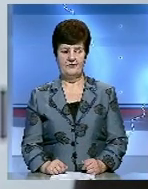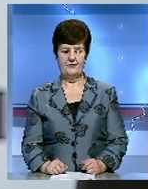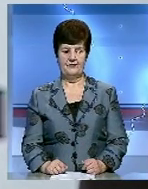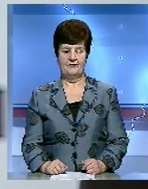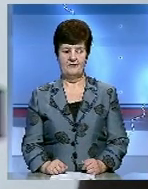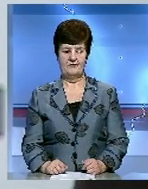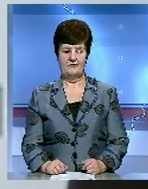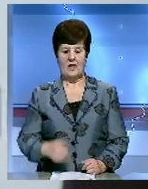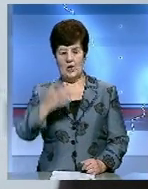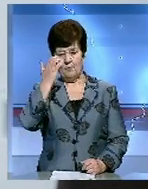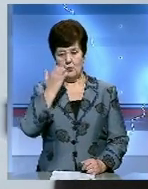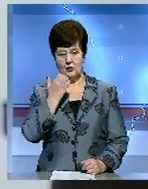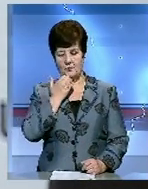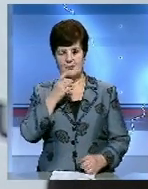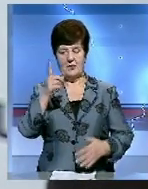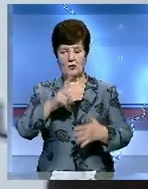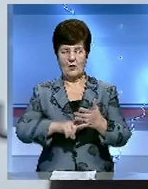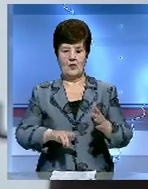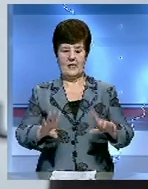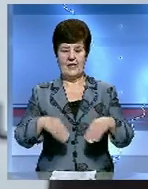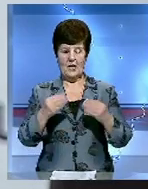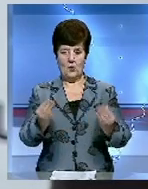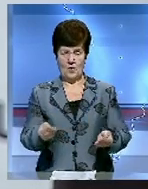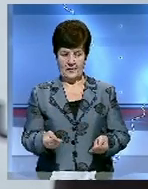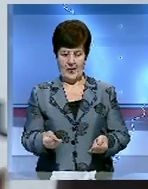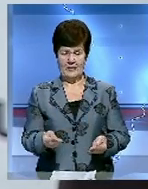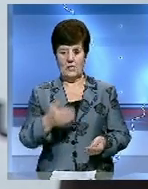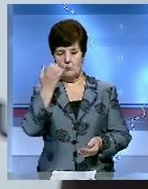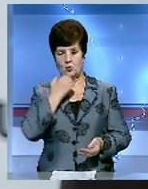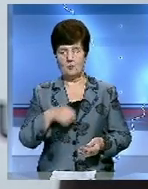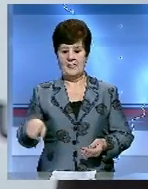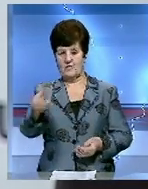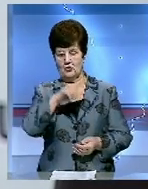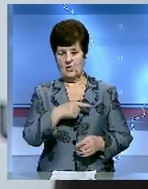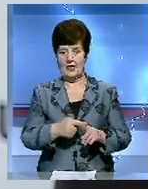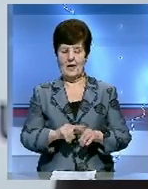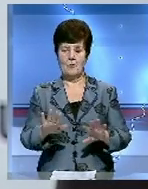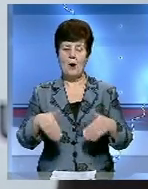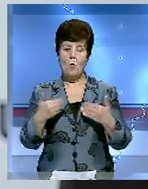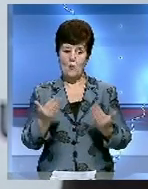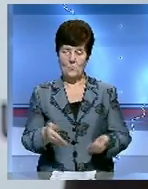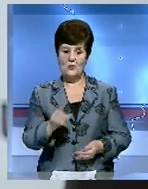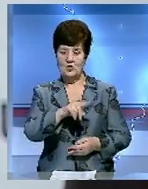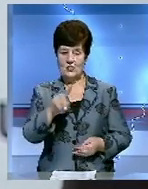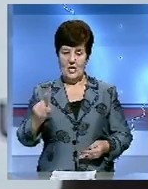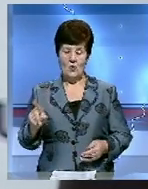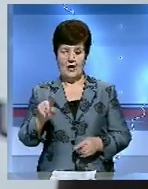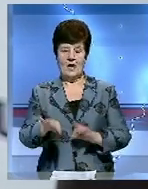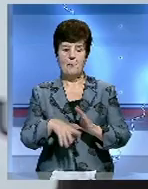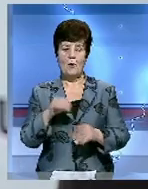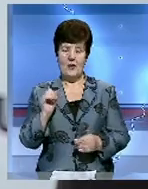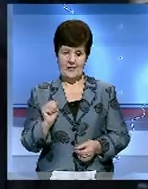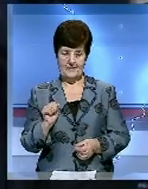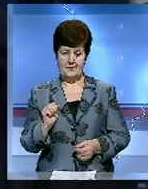Mulțumesc pentru încrederea acordată. Mulțumesc celor care m-au propus și celor care m-au ales să